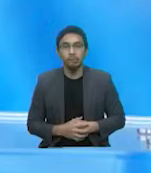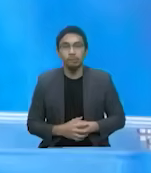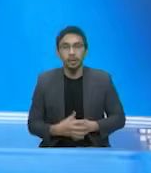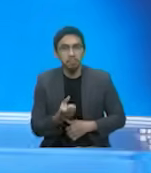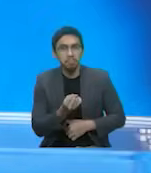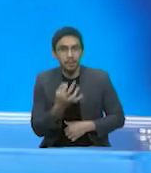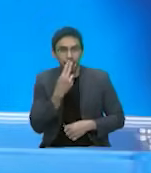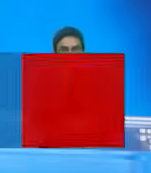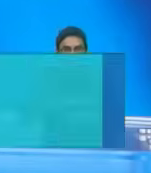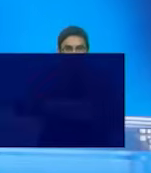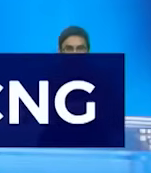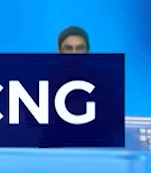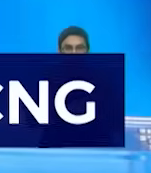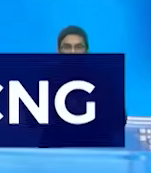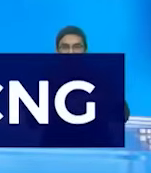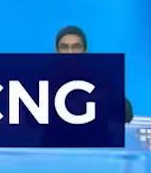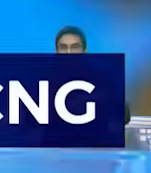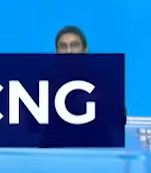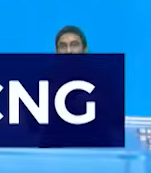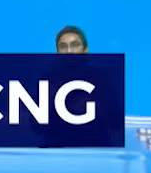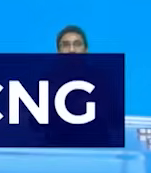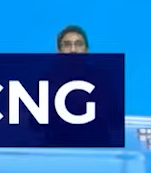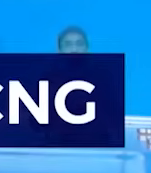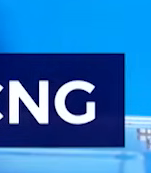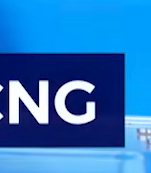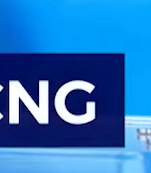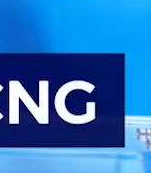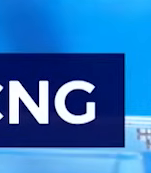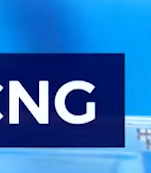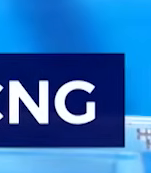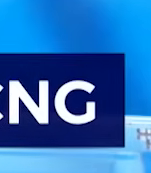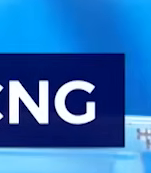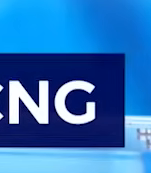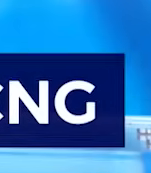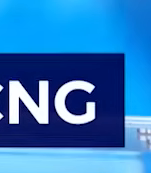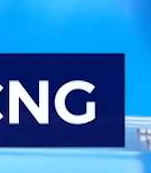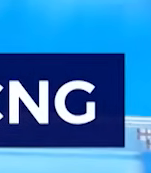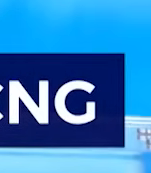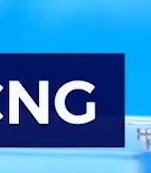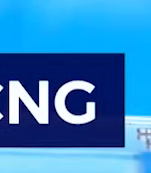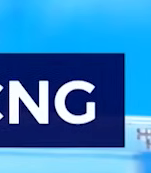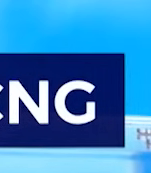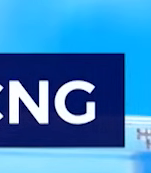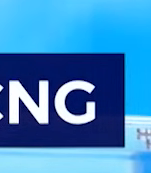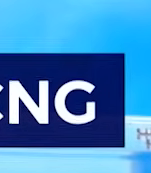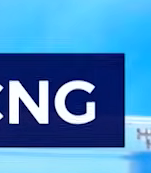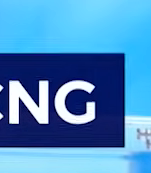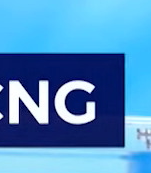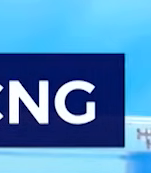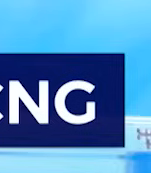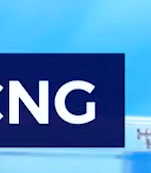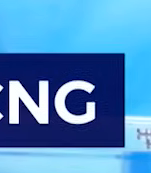Pemirsa, sejumlah tabung compressed natural gas CNG yang diangkut sebuah truk meledak saat terjebak macet di Jalan Raya